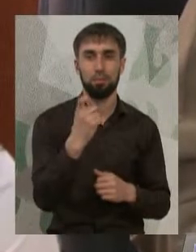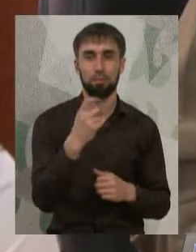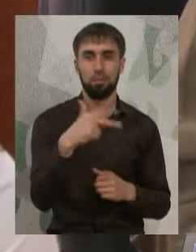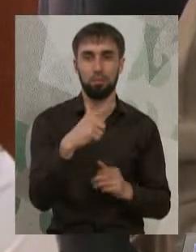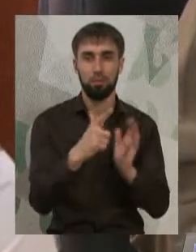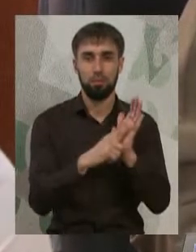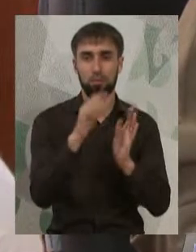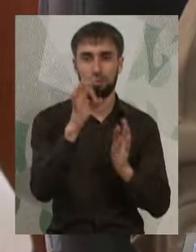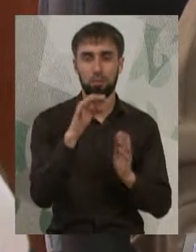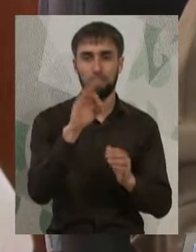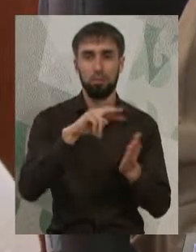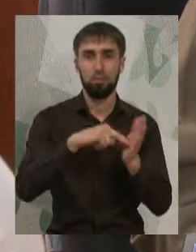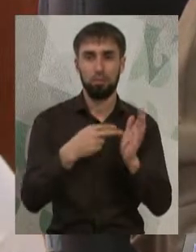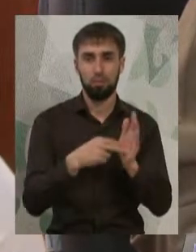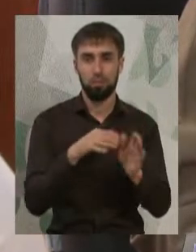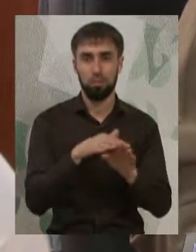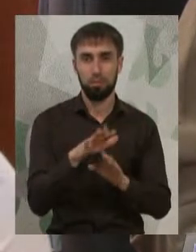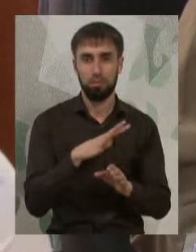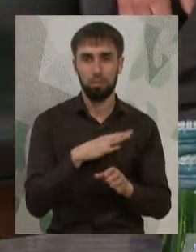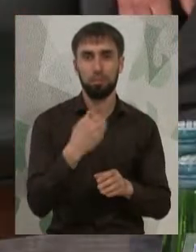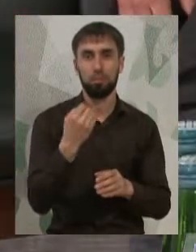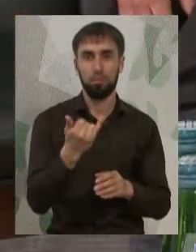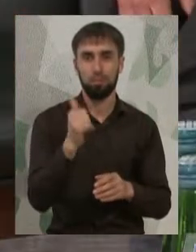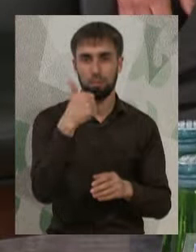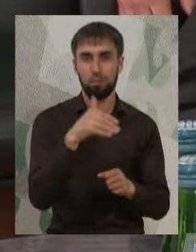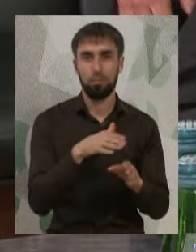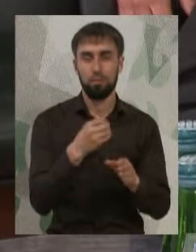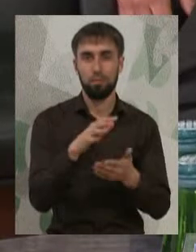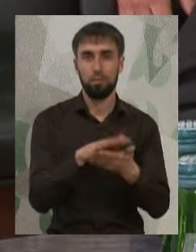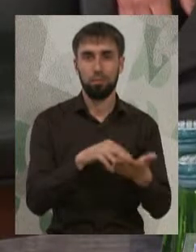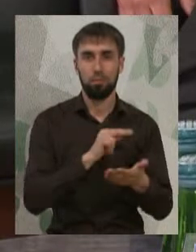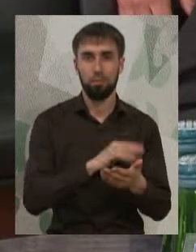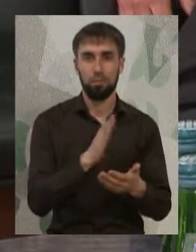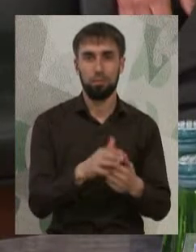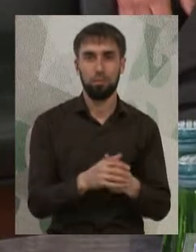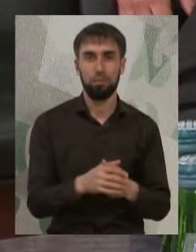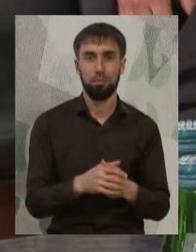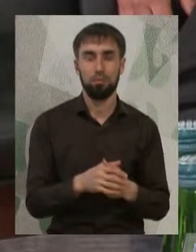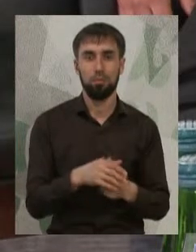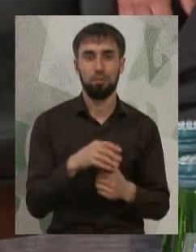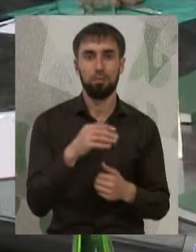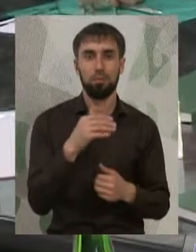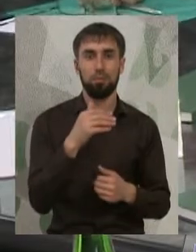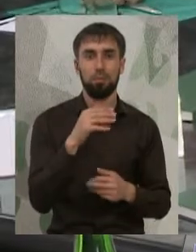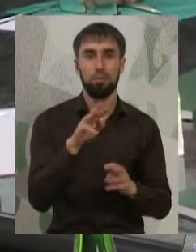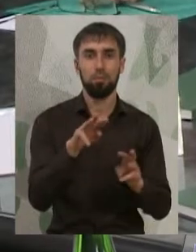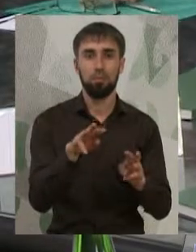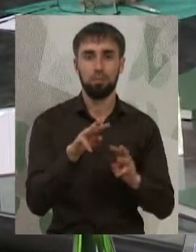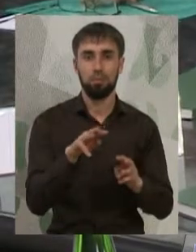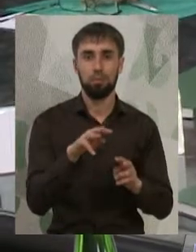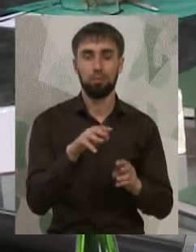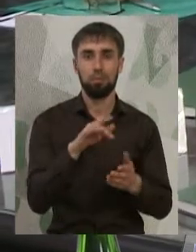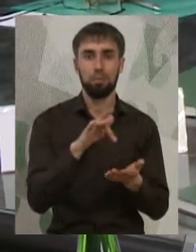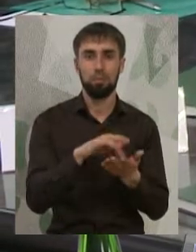планового показателя. В текущем году эта работа будет продолжена. Заместитель министра труда Хаджибекир Муталиев в своем докладе рассказал об